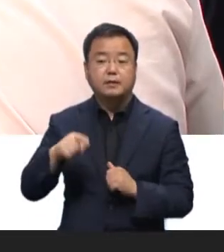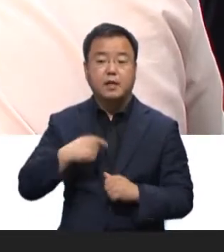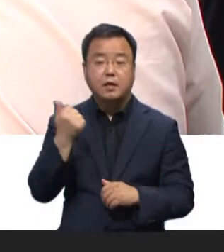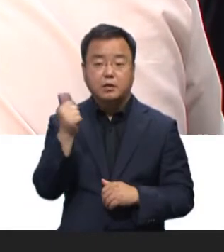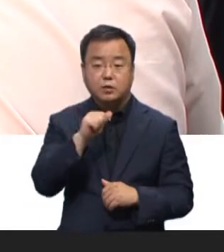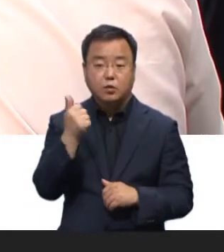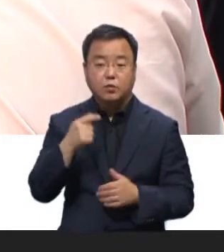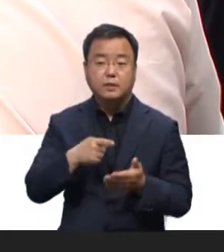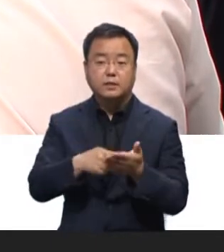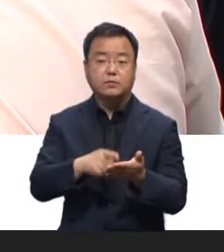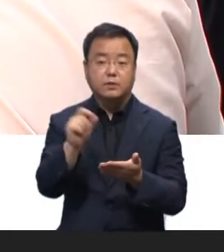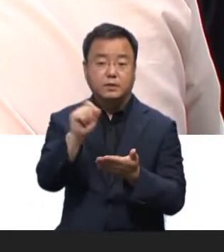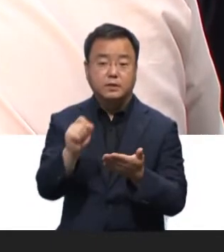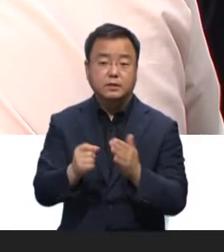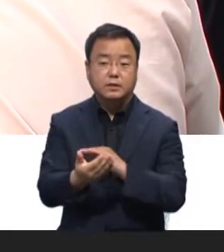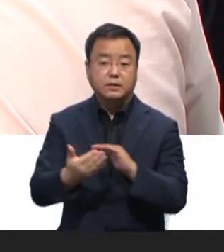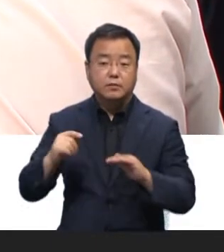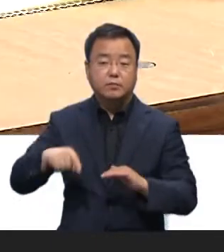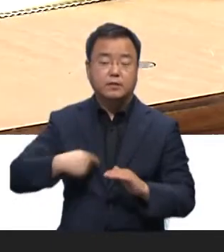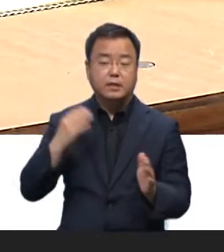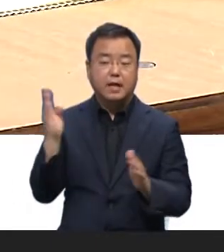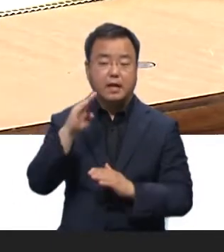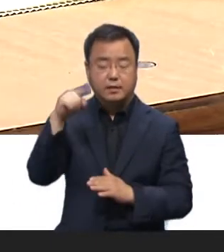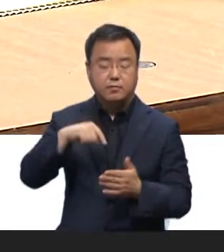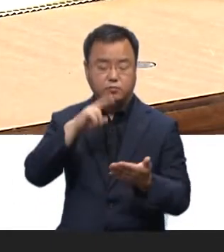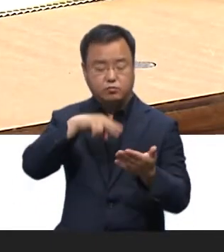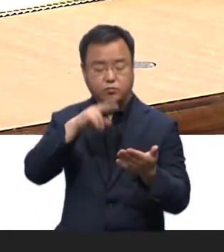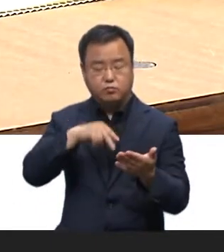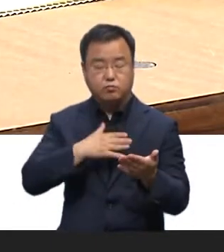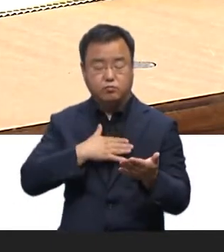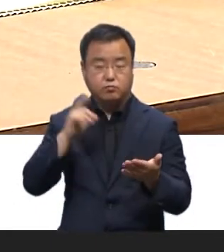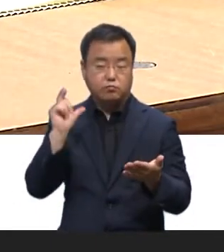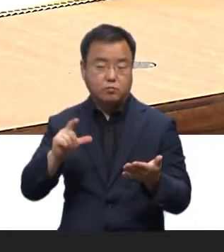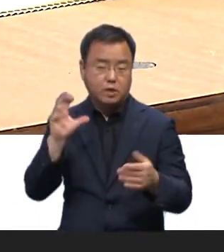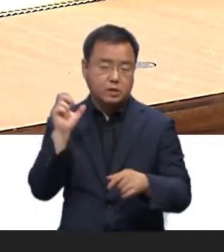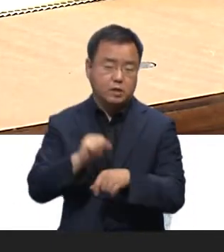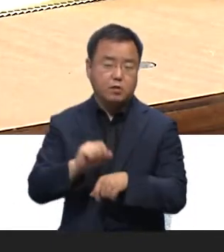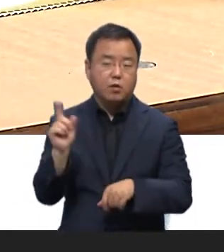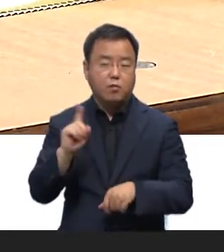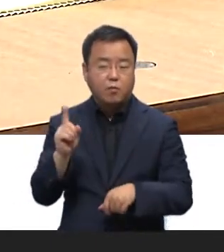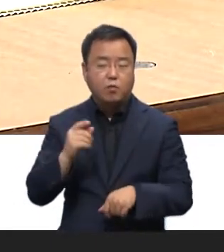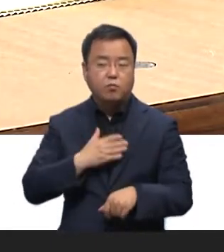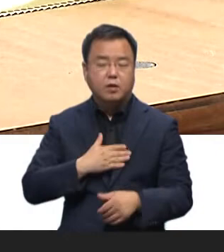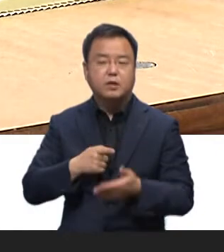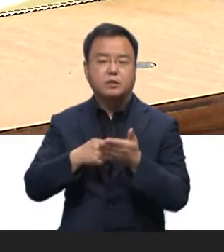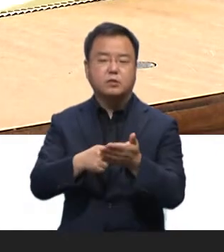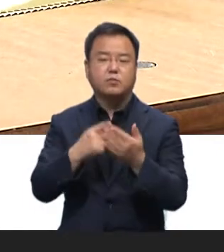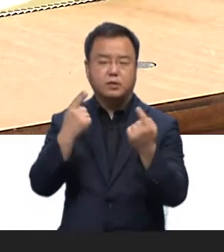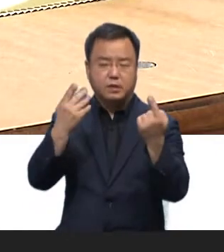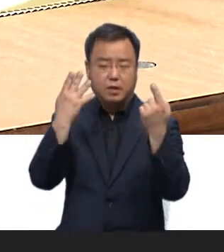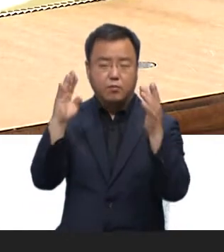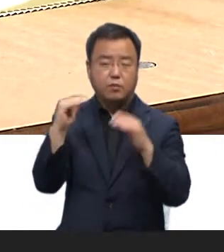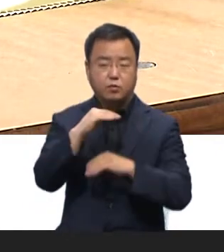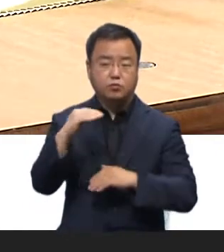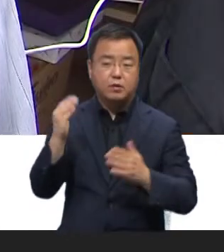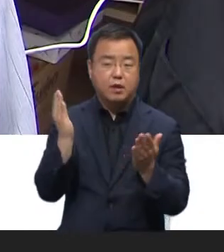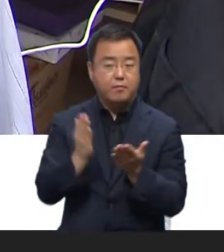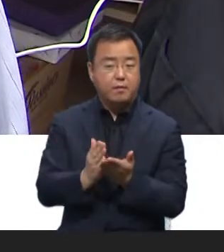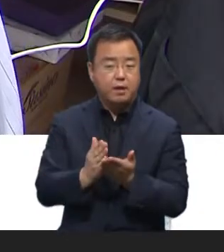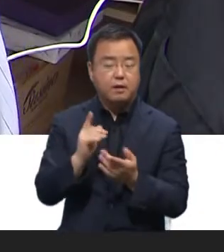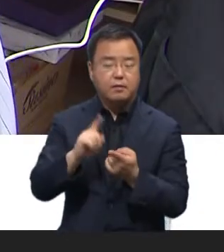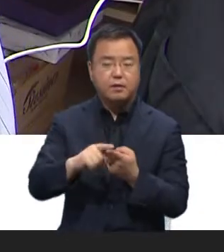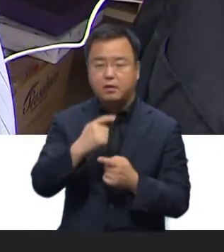먼저 본인의 학생부를 정도 캐서 내 강점이 어디 있는지 또 내가 지원할 대학 수준에 맞는지 확인하고 나서